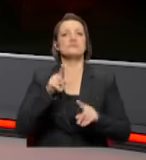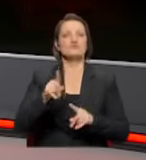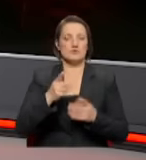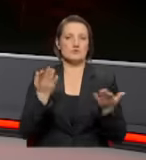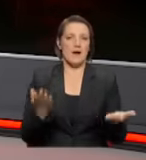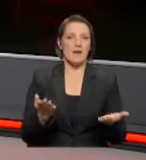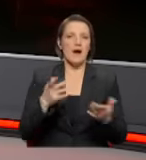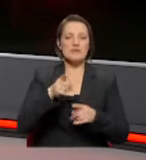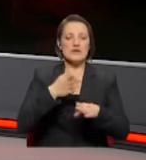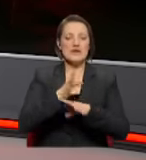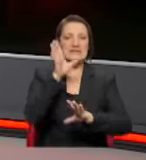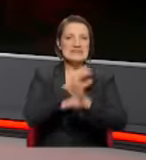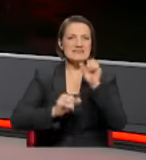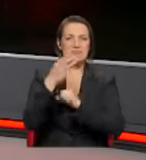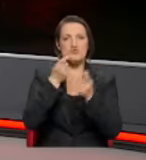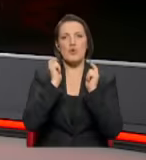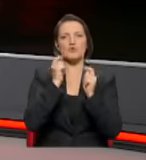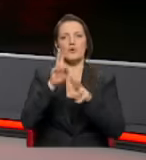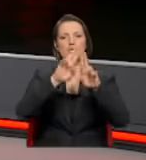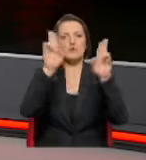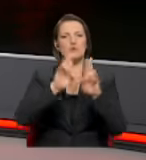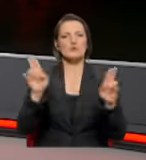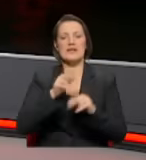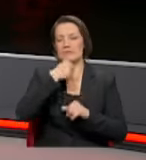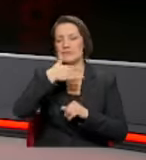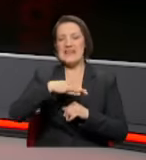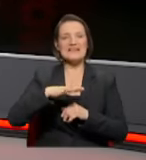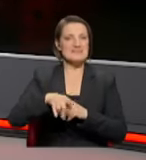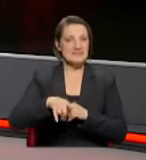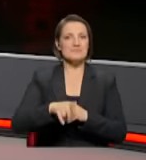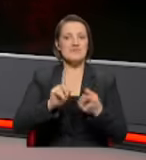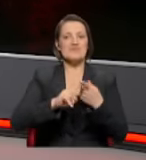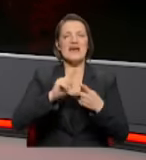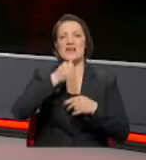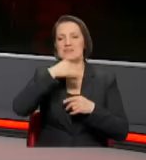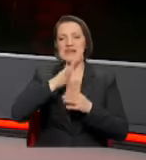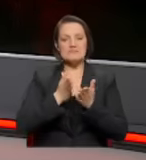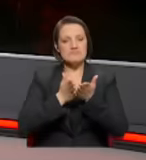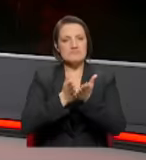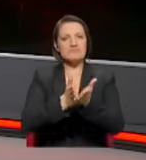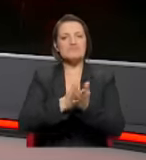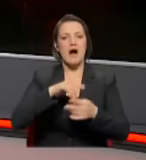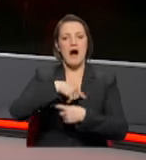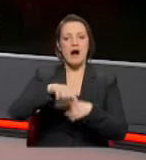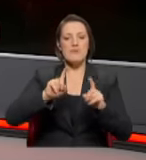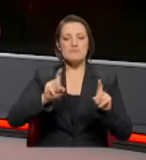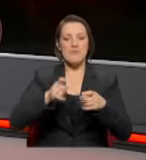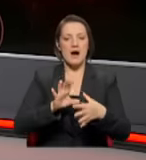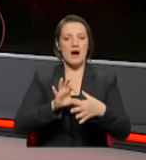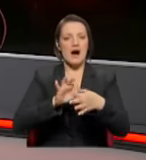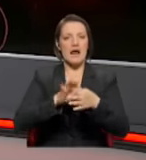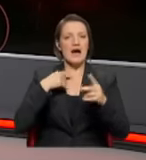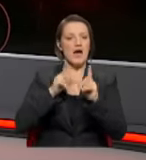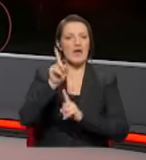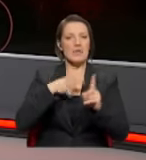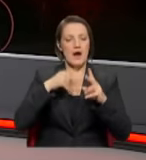çağda gerçekleri gizlemek çok zor. Uluslararası deniz trafiği ve deniz aracı, gemi arama bulma ile ilgili baktım